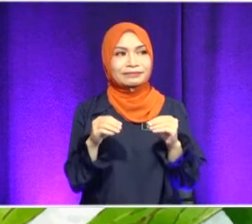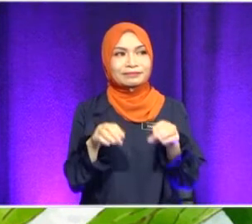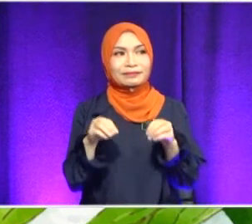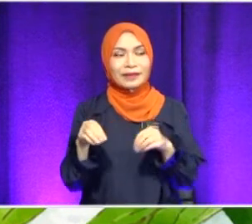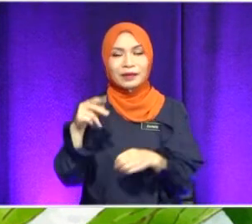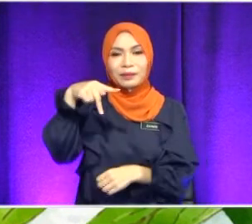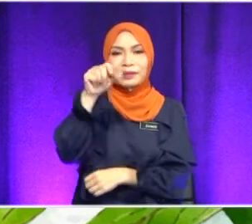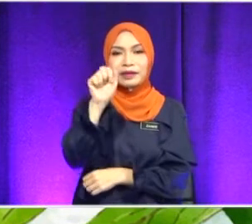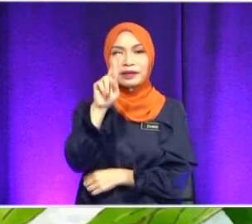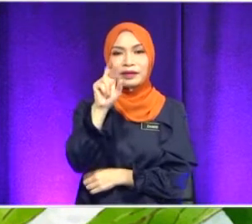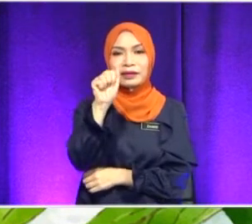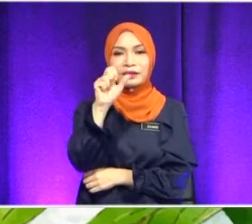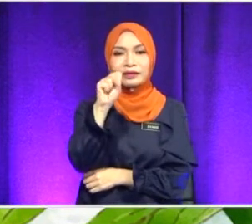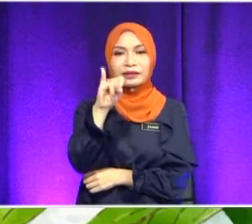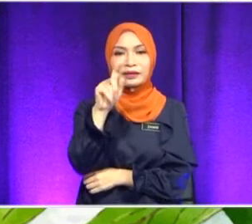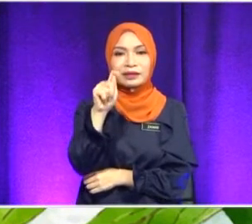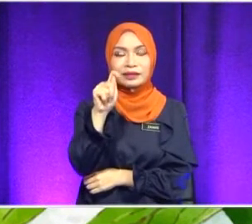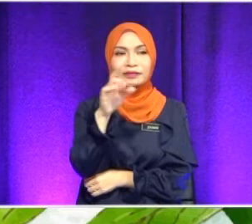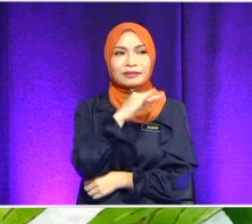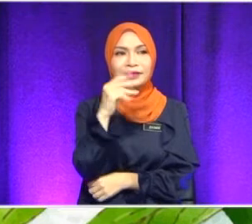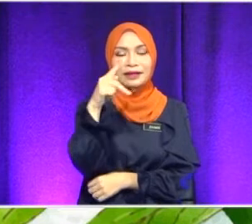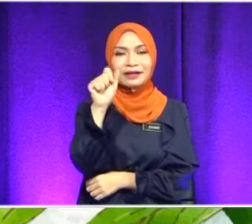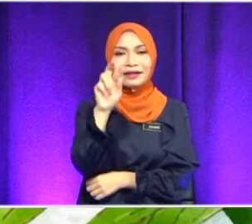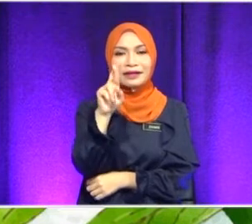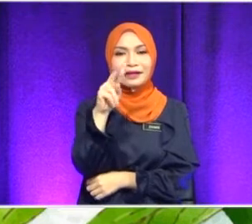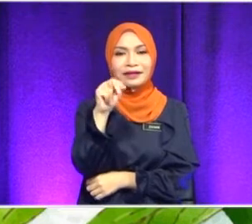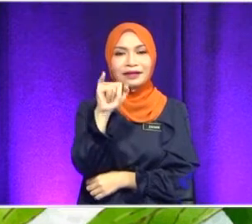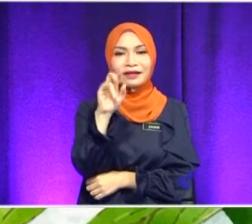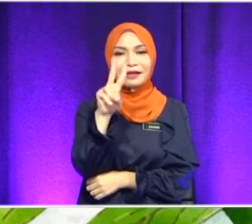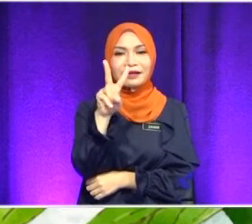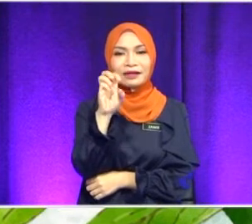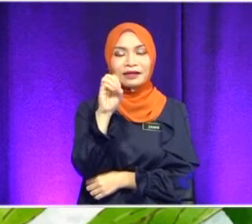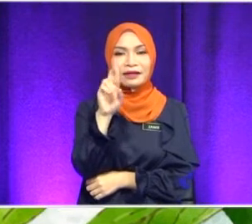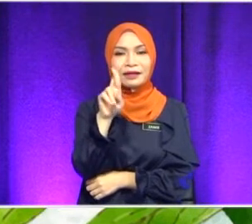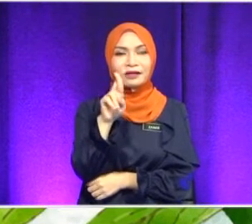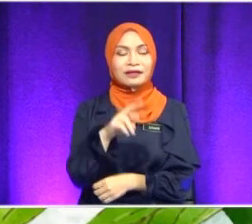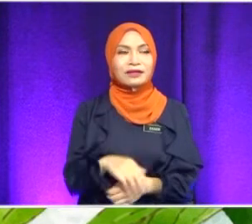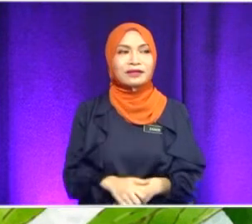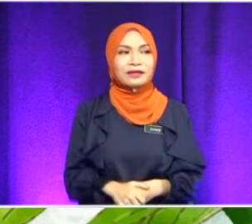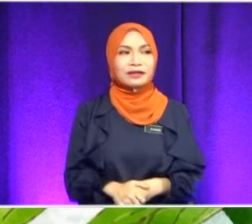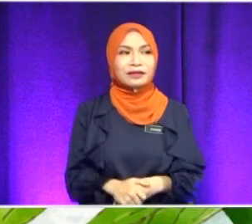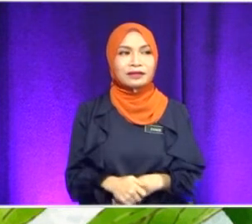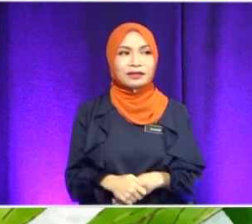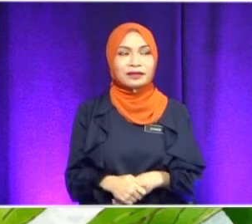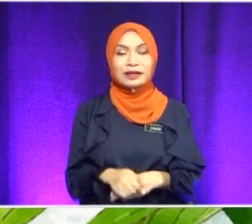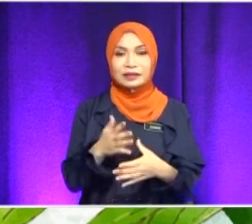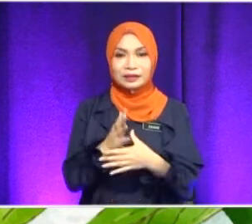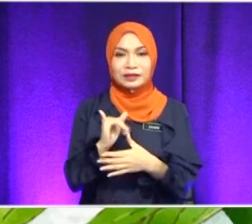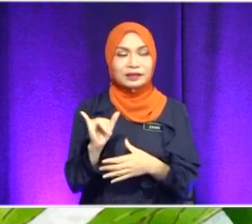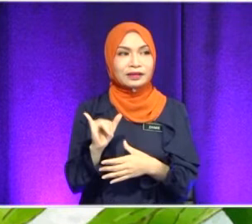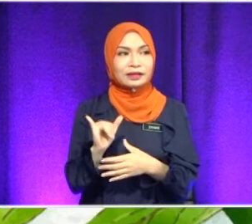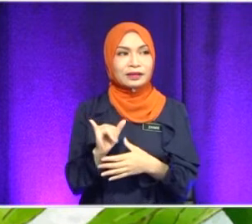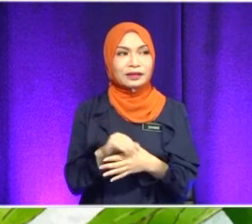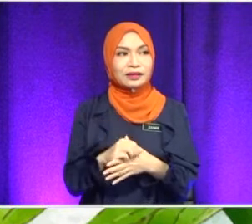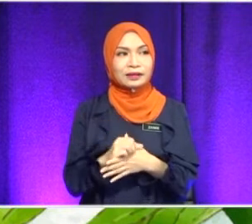merupakan tumbuhan Khan iBox ongke adalah kita ini ada oke oke seterusnya gitu Gue